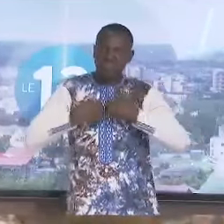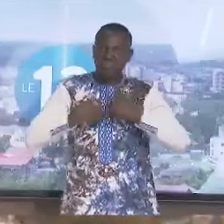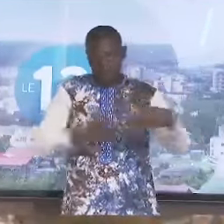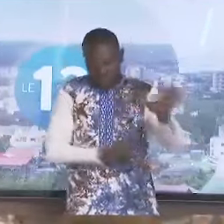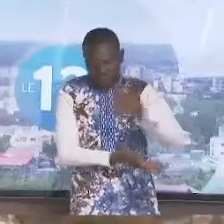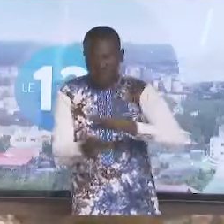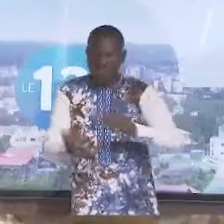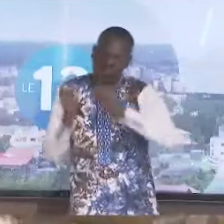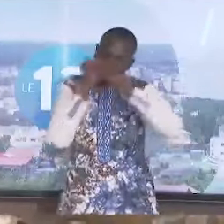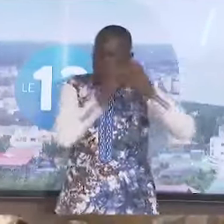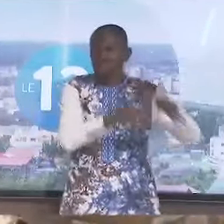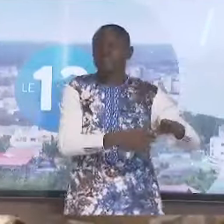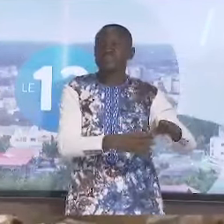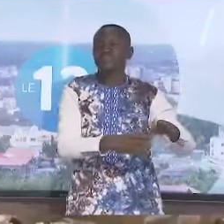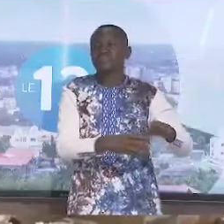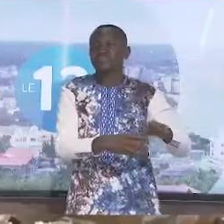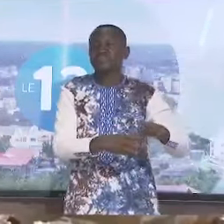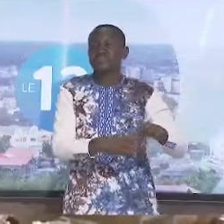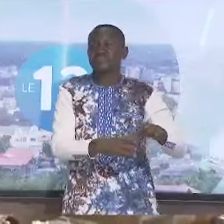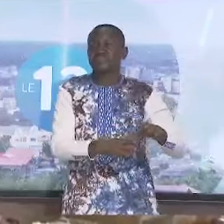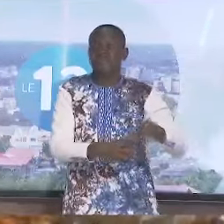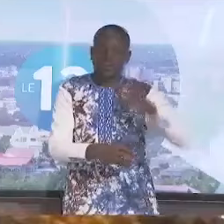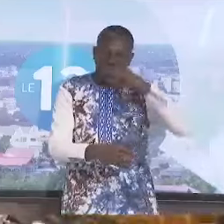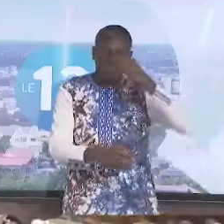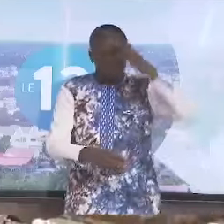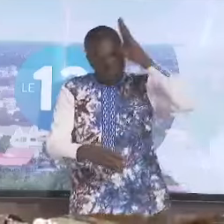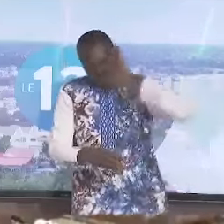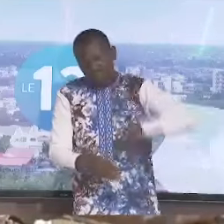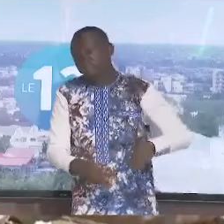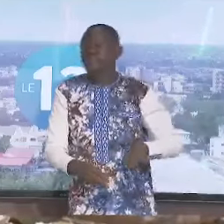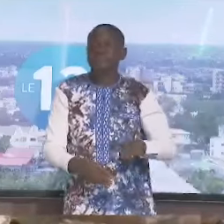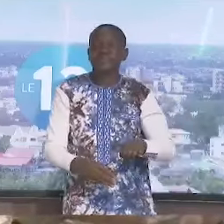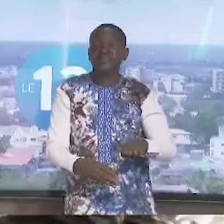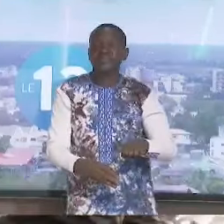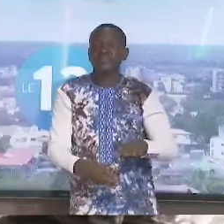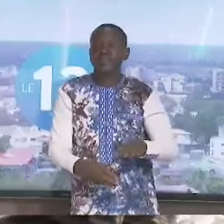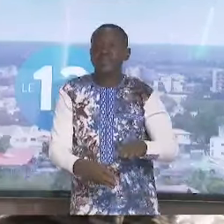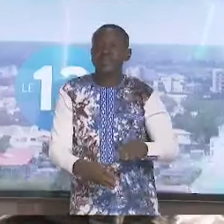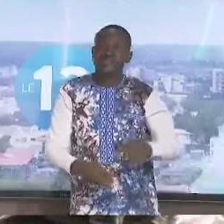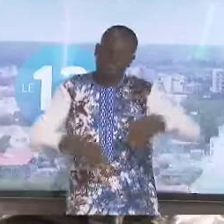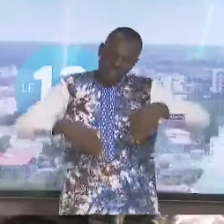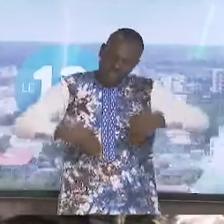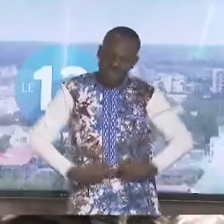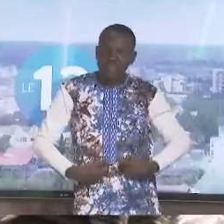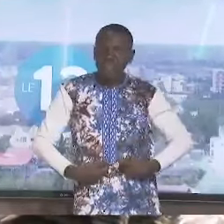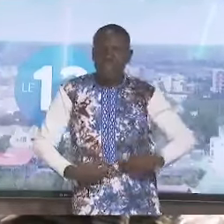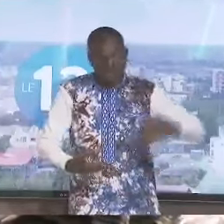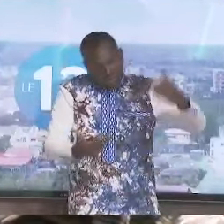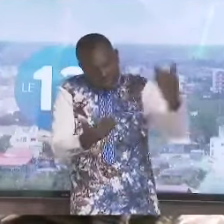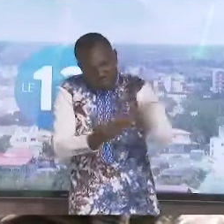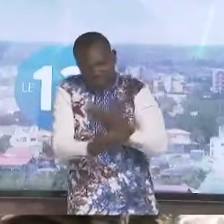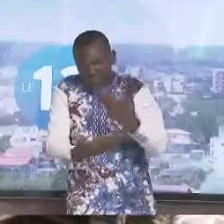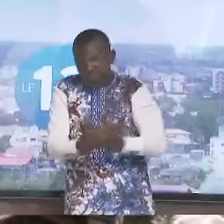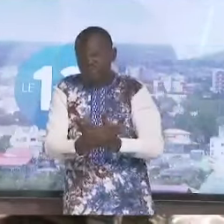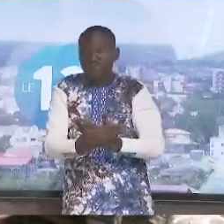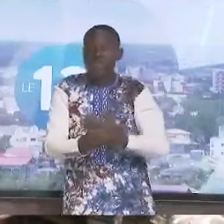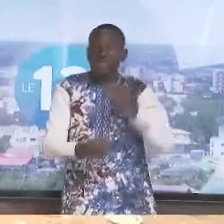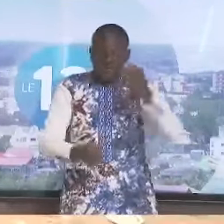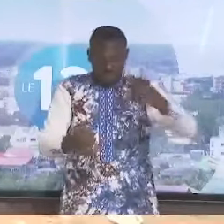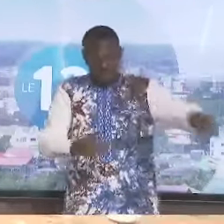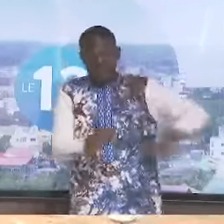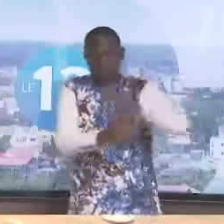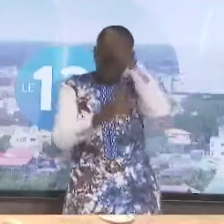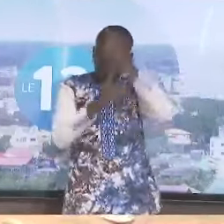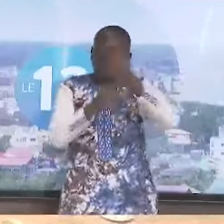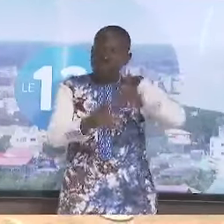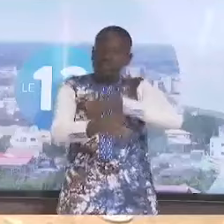pour saisiner ça, pour que ça ne sorte pas. L'odeur là ne nous dérange pas. Donc, on se fatigue ici. Au dit des ramasseuses d'ordures, la situation dure